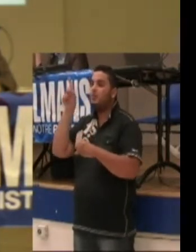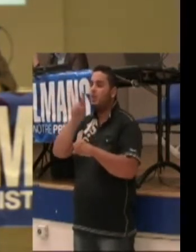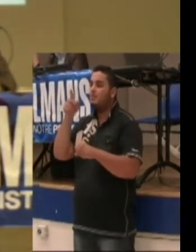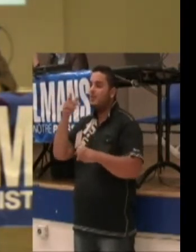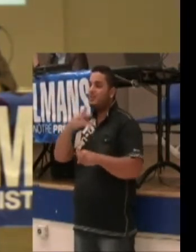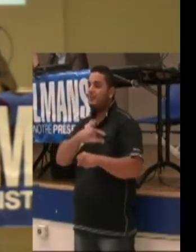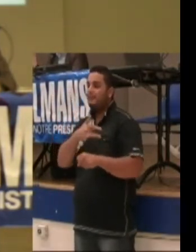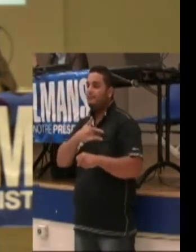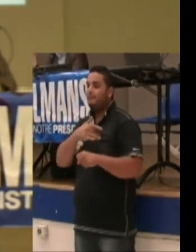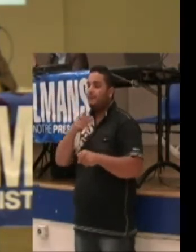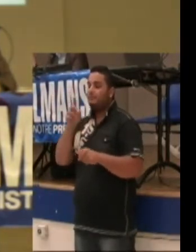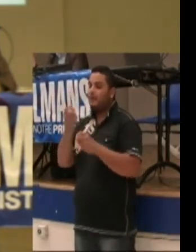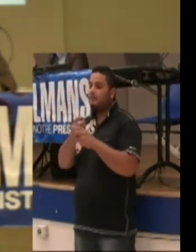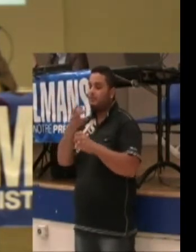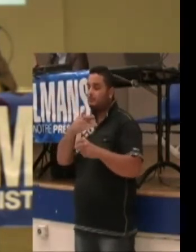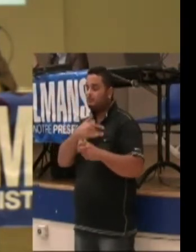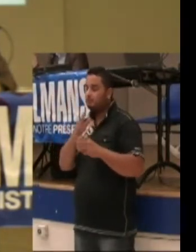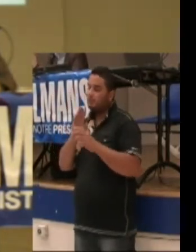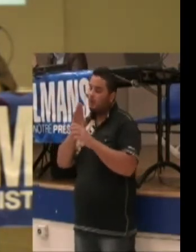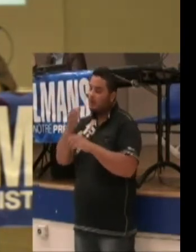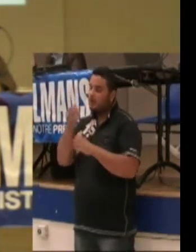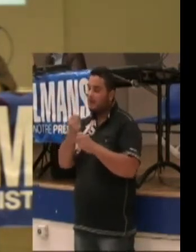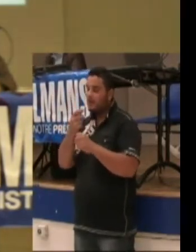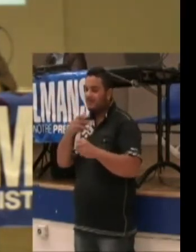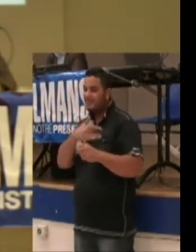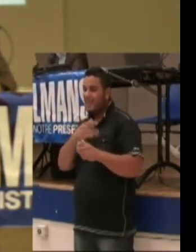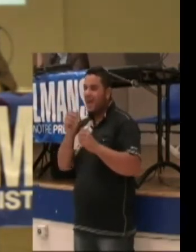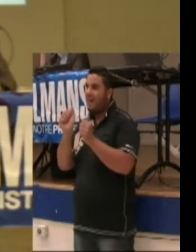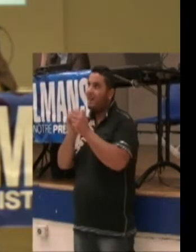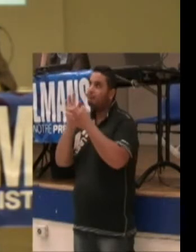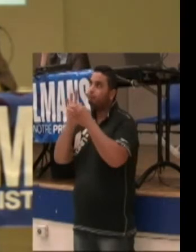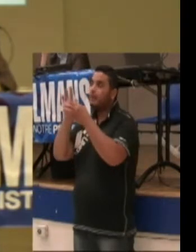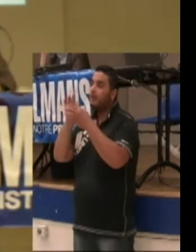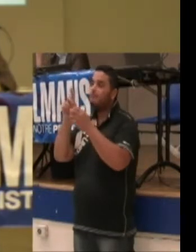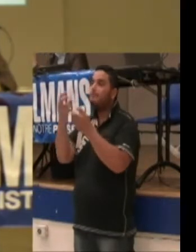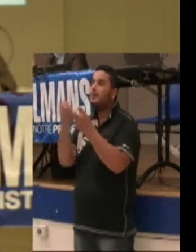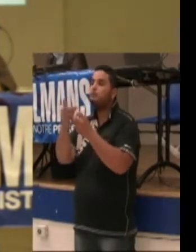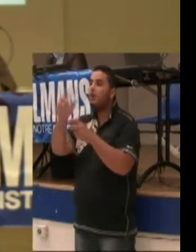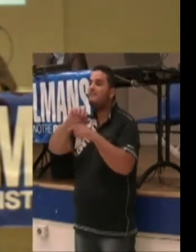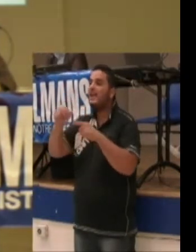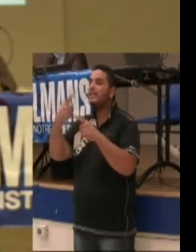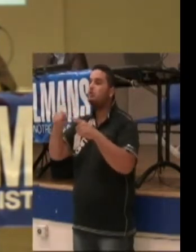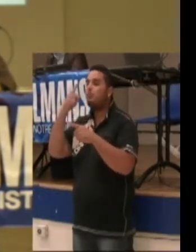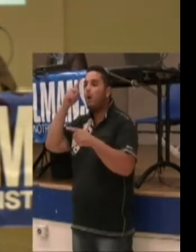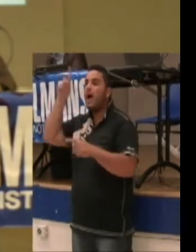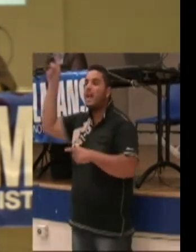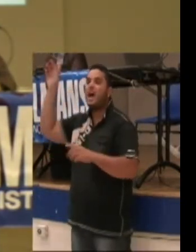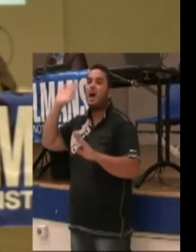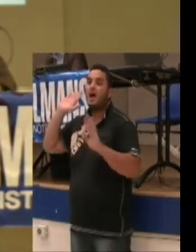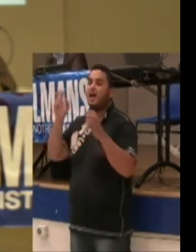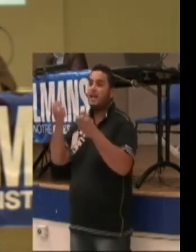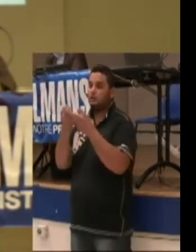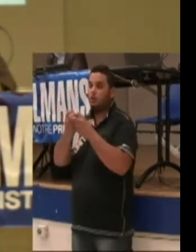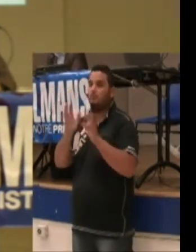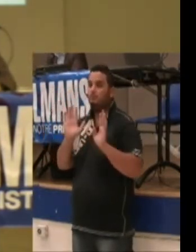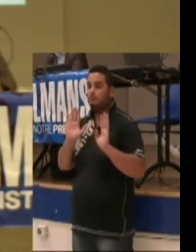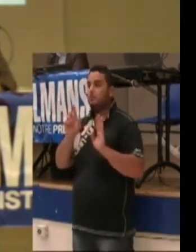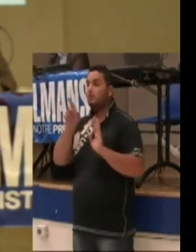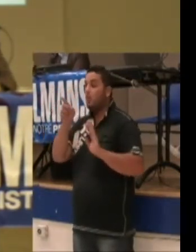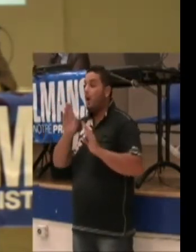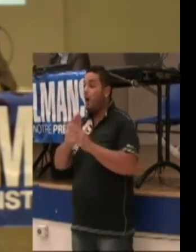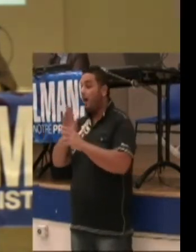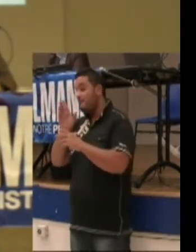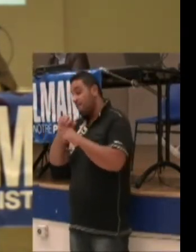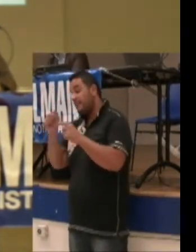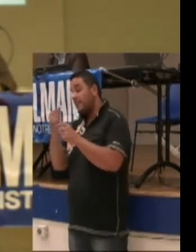mis une niya dans ce travail-là, de le faire pour Allah. Okay? Attention que le shaitan, il rentre au milieu du